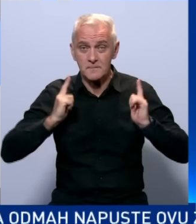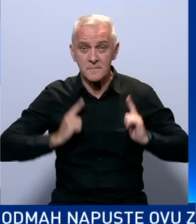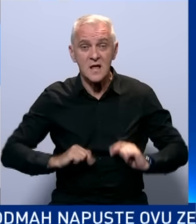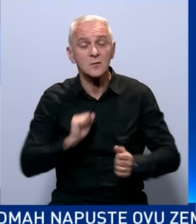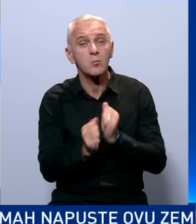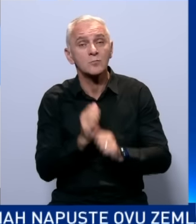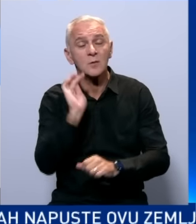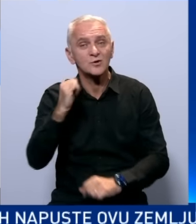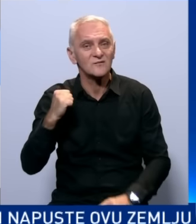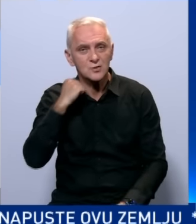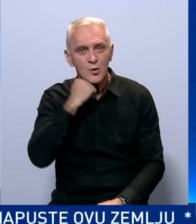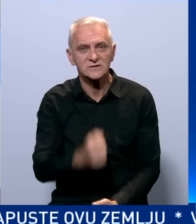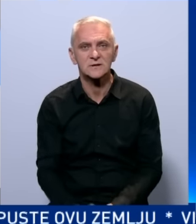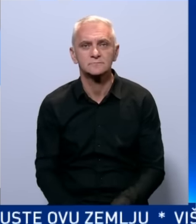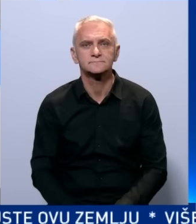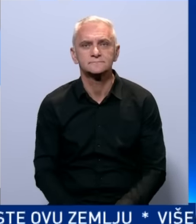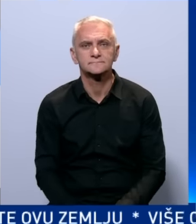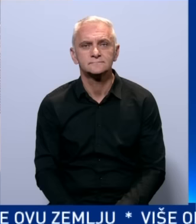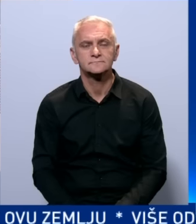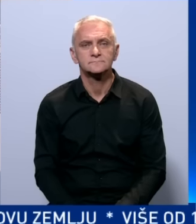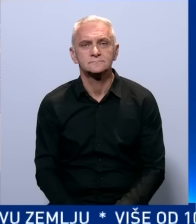terorizma.